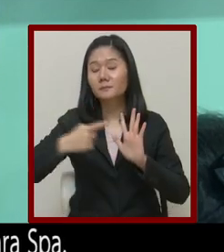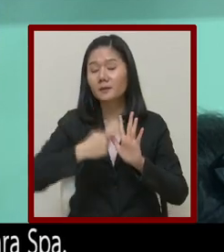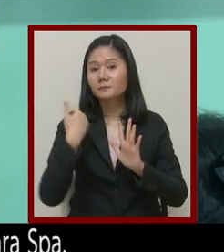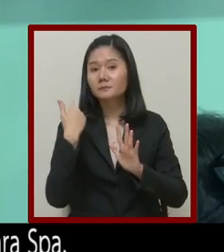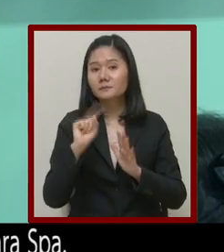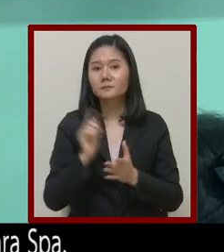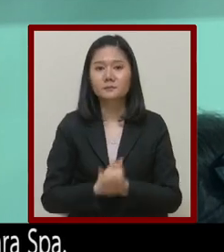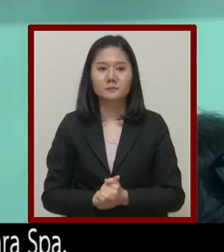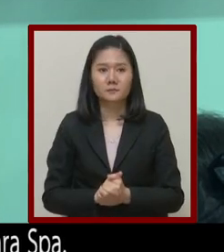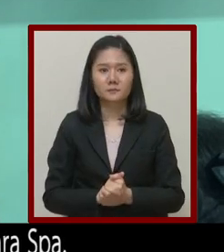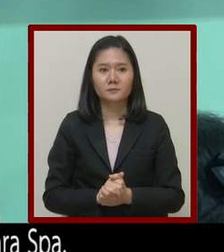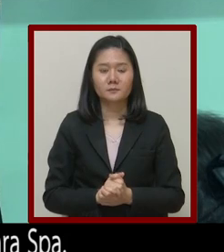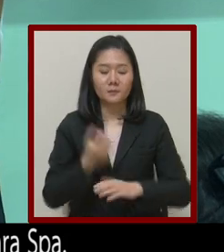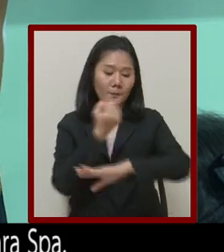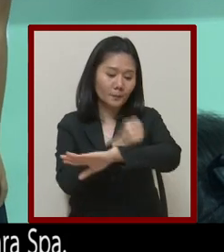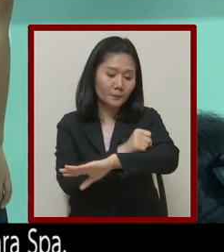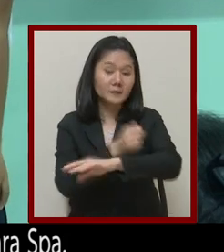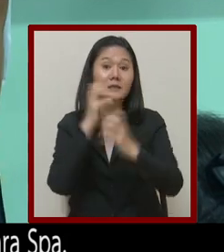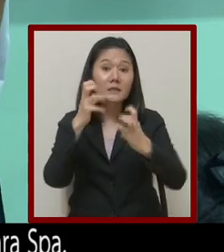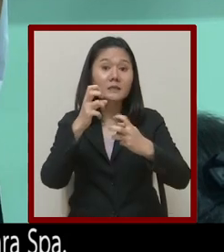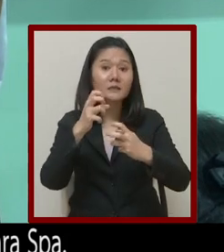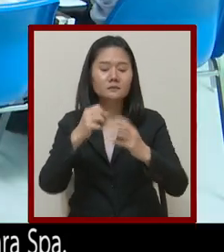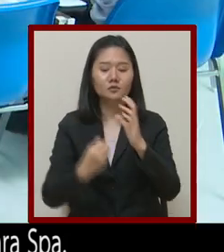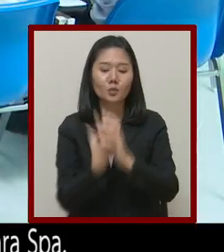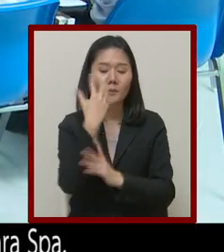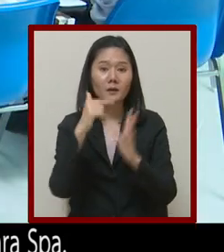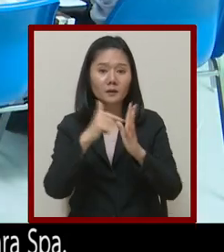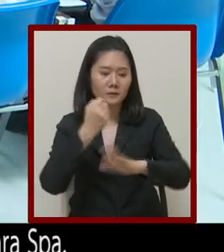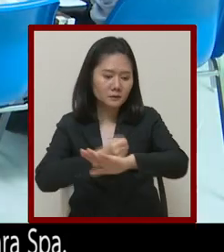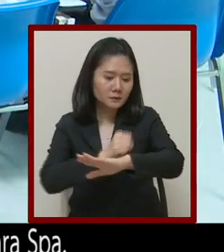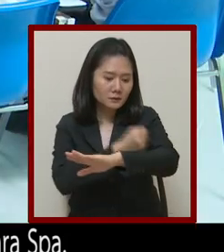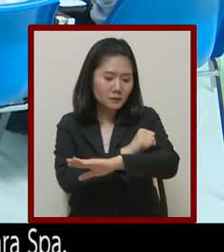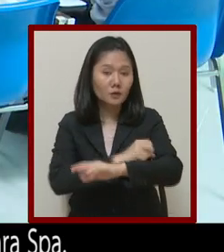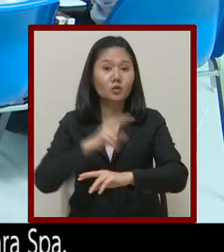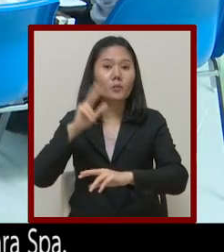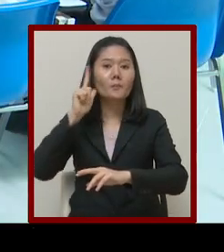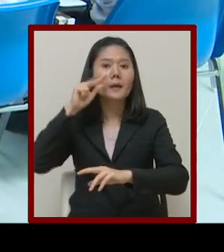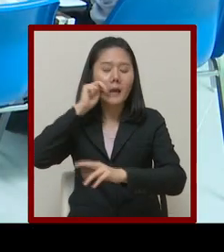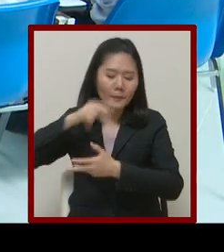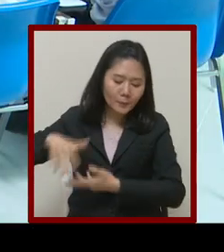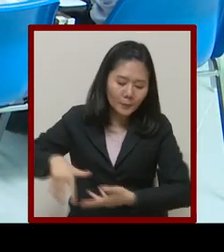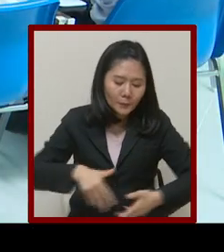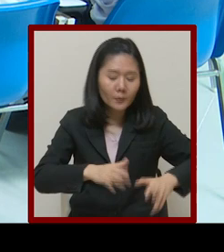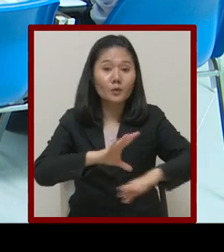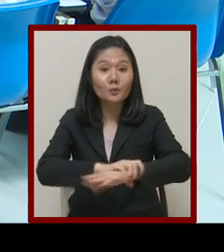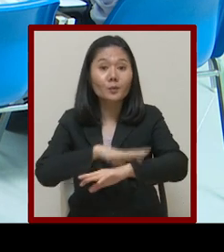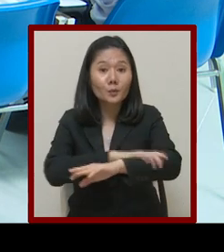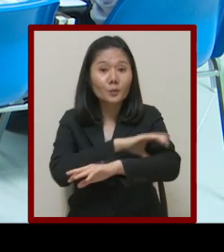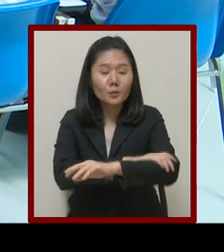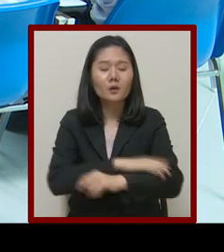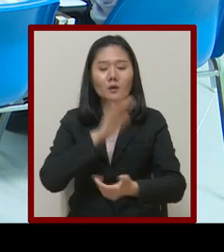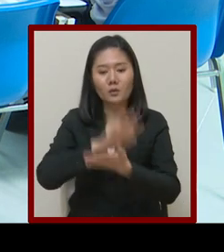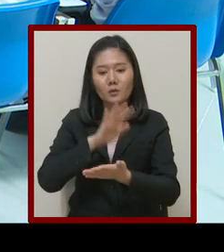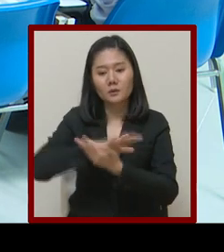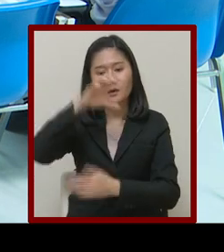ได้ประคบหินสมุนไพรของทานทาราสปาและนักท่องเที่ยวจะได้นวดที่โร